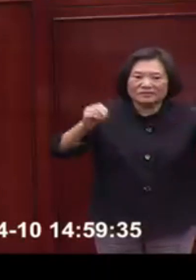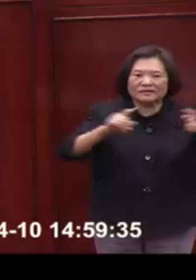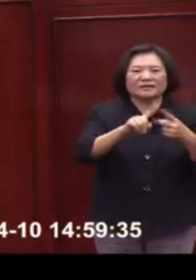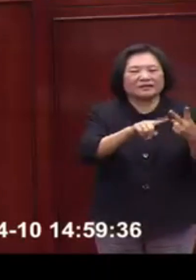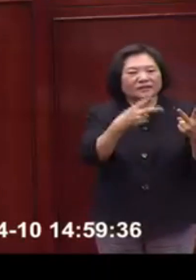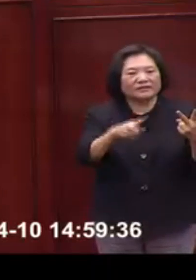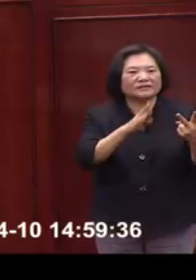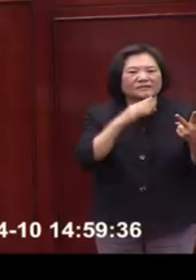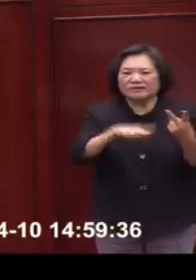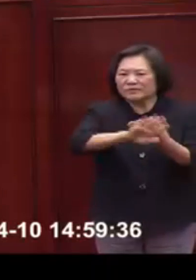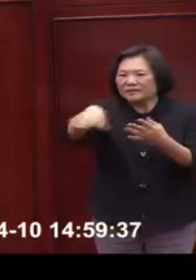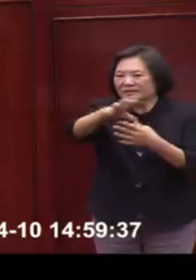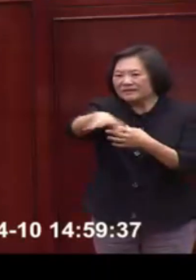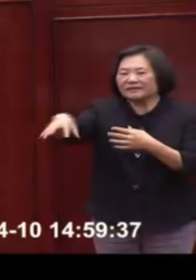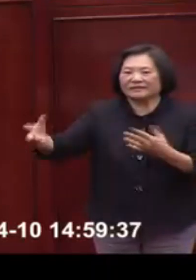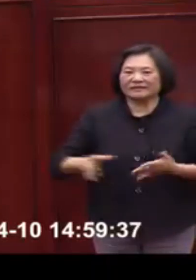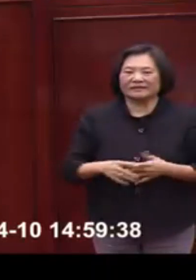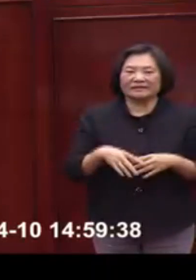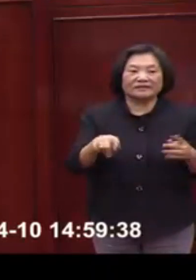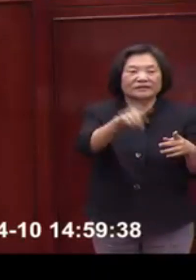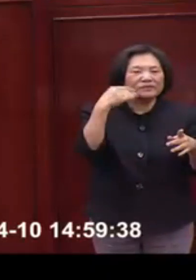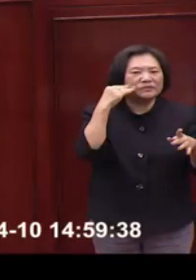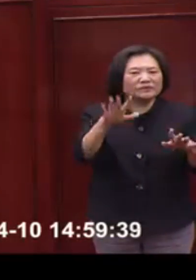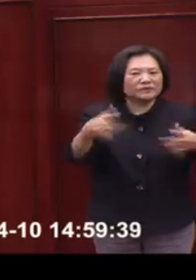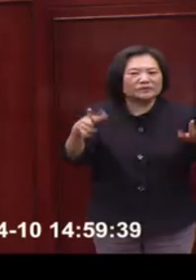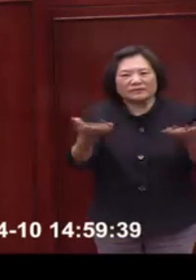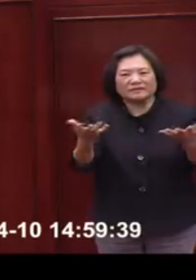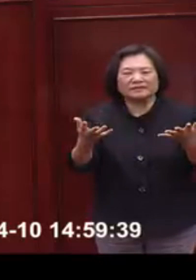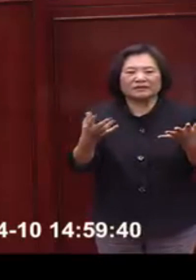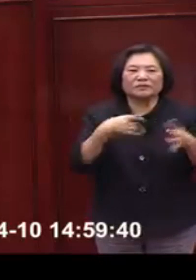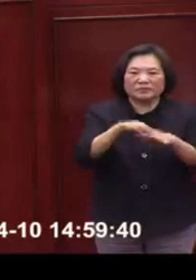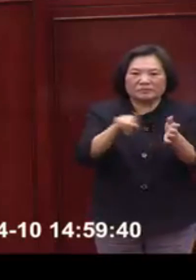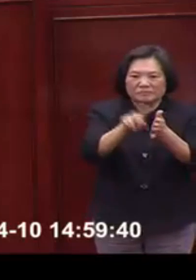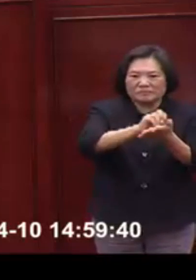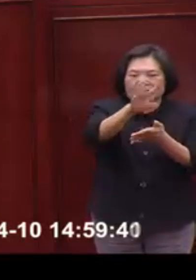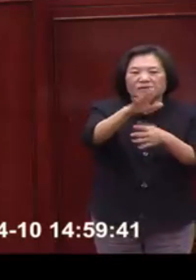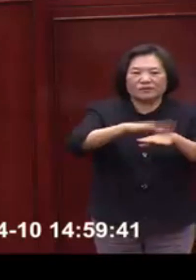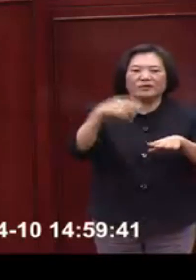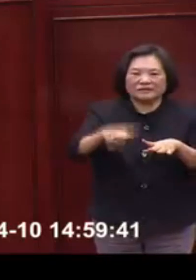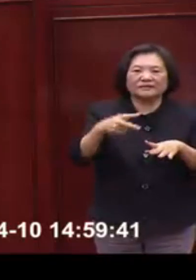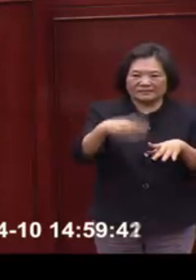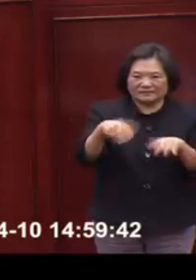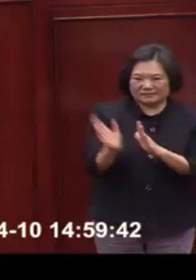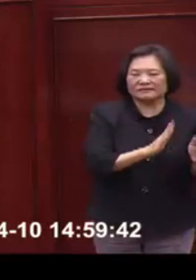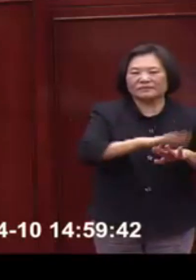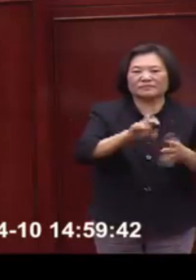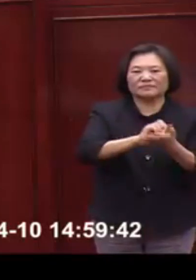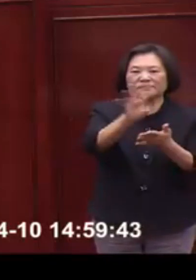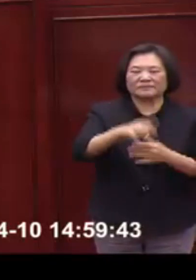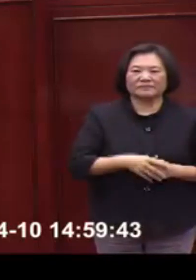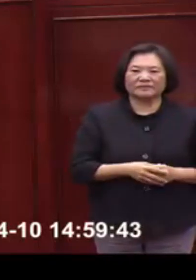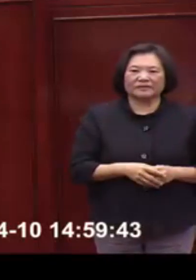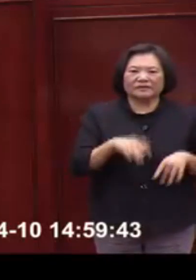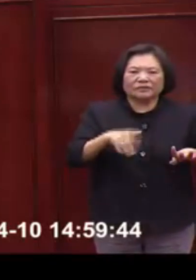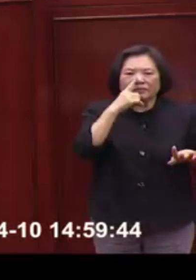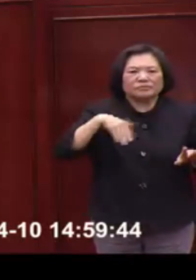道，或交代那个邓副市长在做这个政党协商的时候，在专案报告我们会再处理，因为我们也不晓